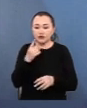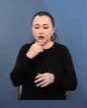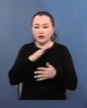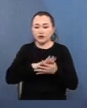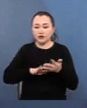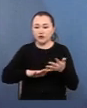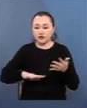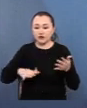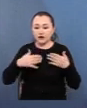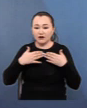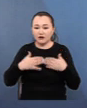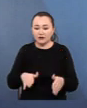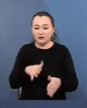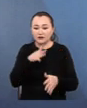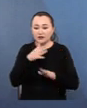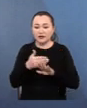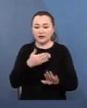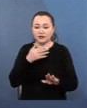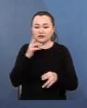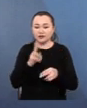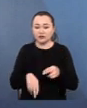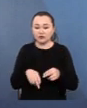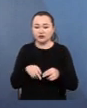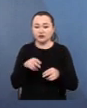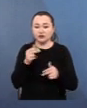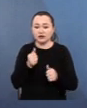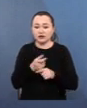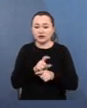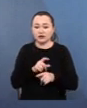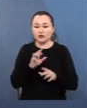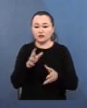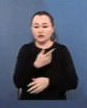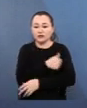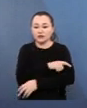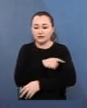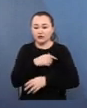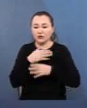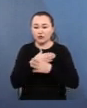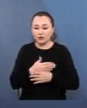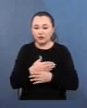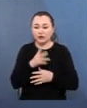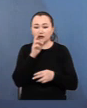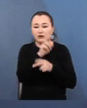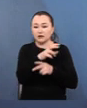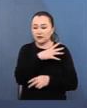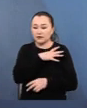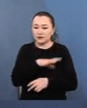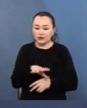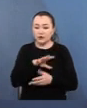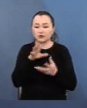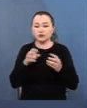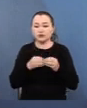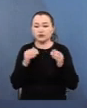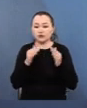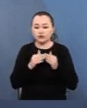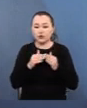кетуі ашылғаны алдын ала аяқталды. Бұл ретте ол медициналық көмекке жүгінбеген. Нәтижесінде